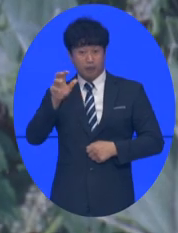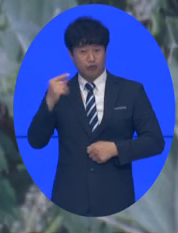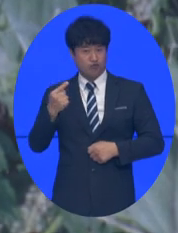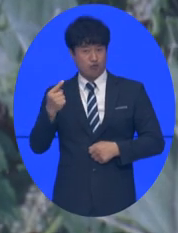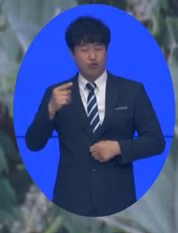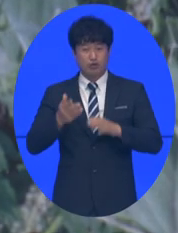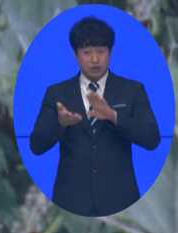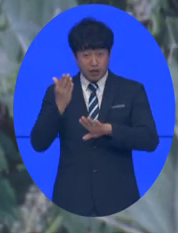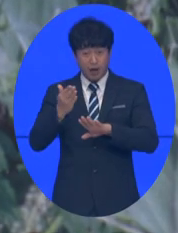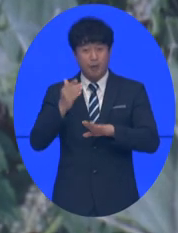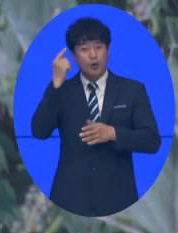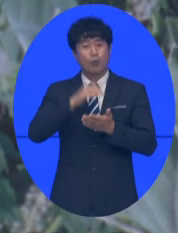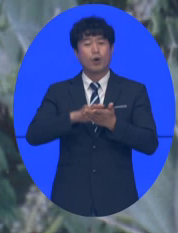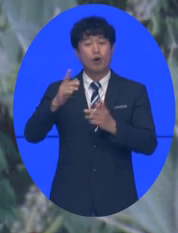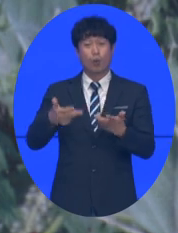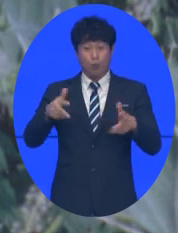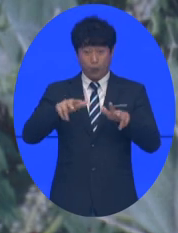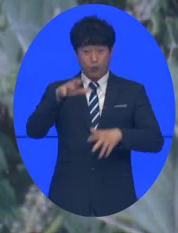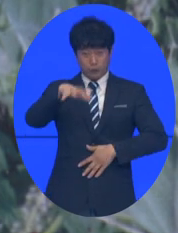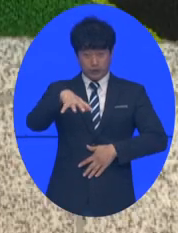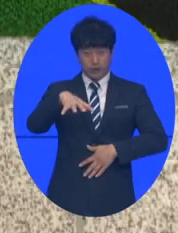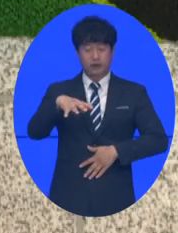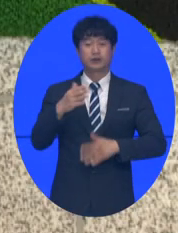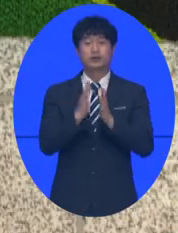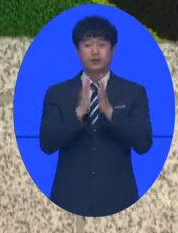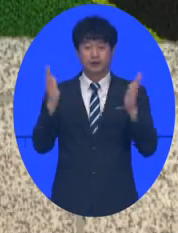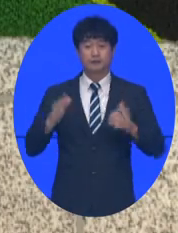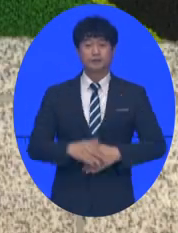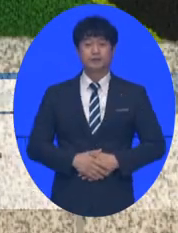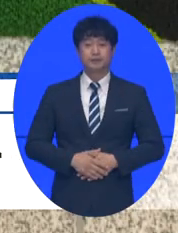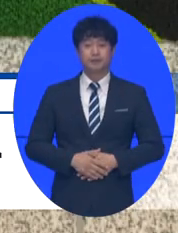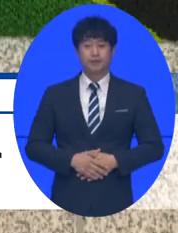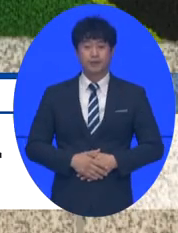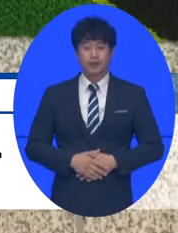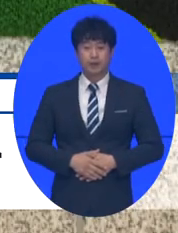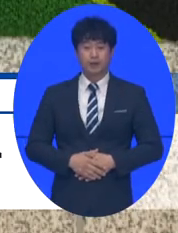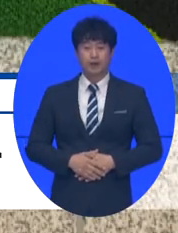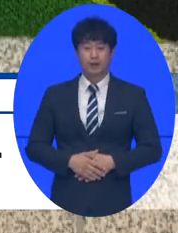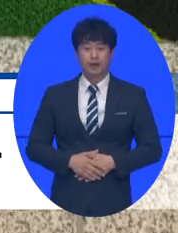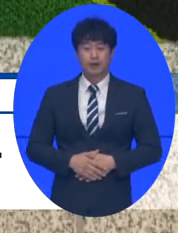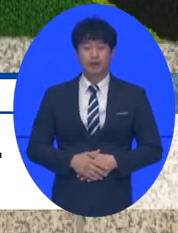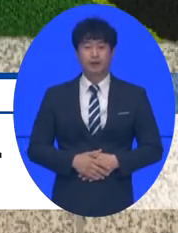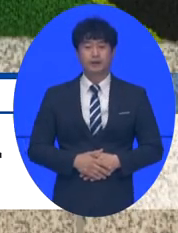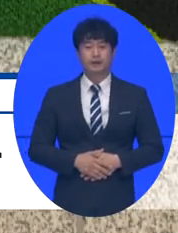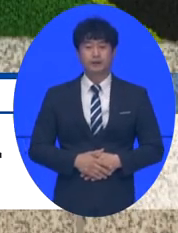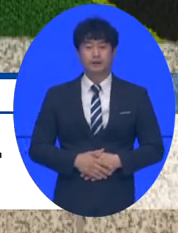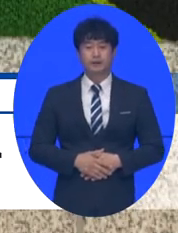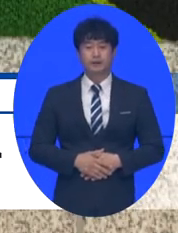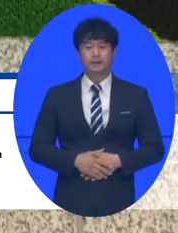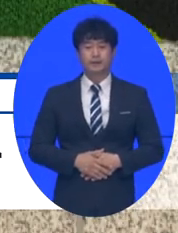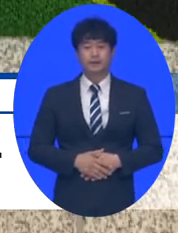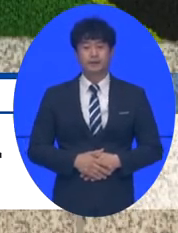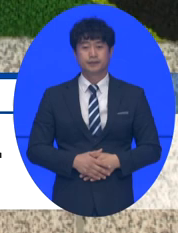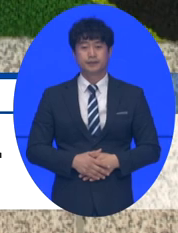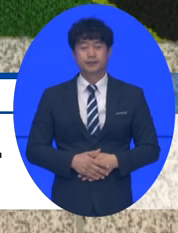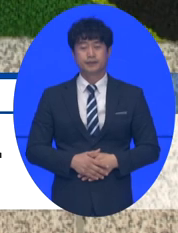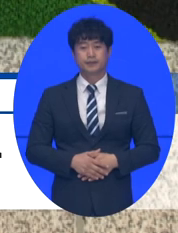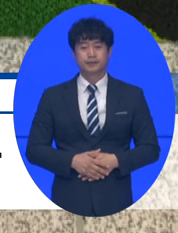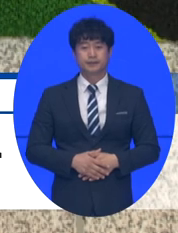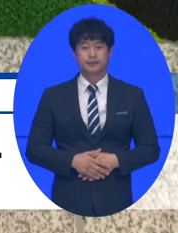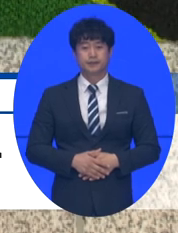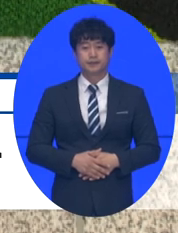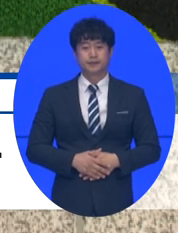공간인 평화누리에서 진행 중입니다. I chose this subject because I visited the DMZ in